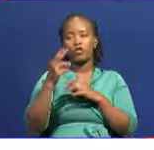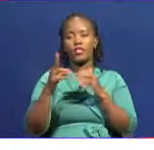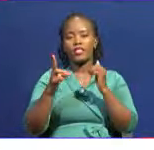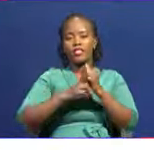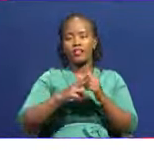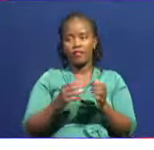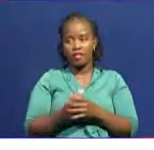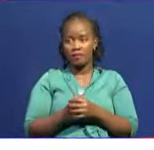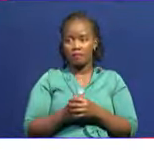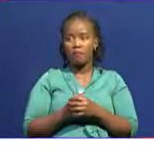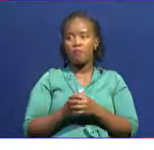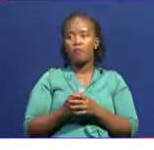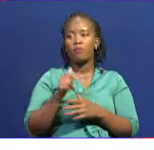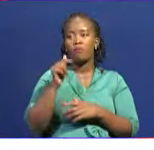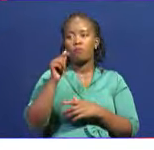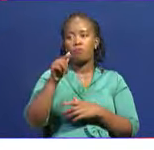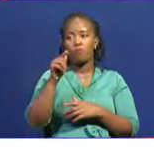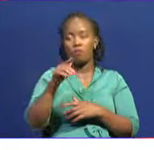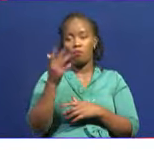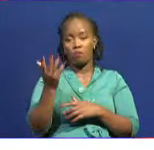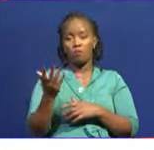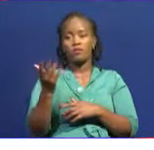It's